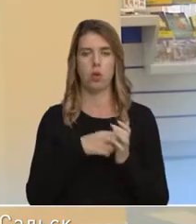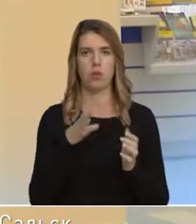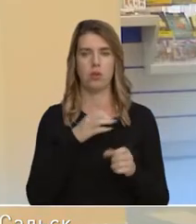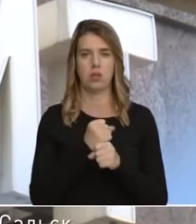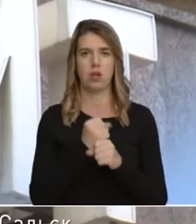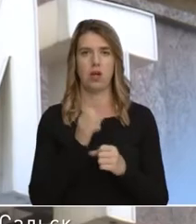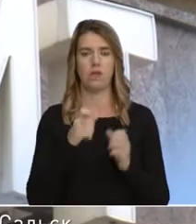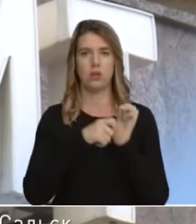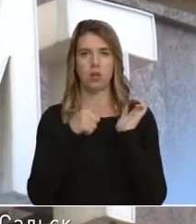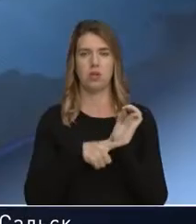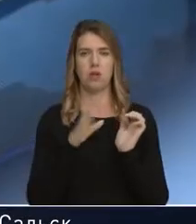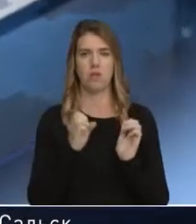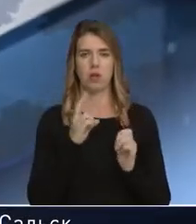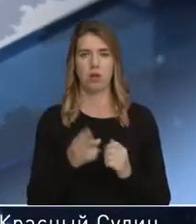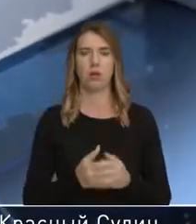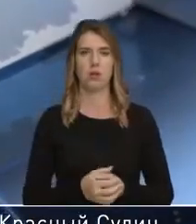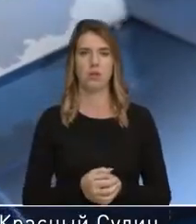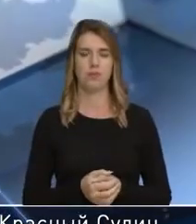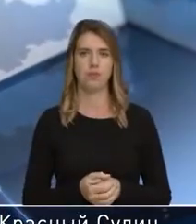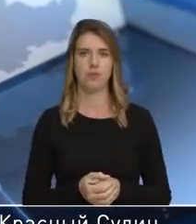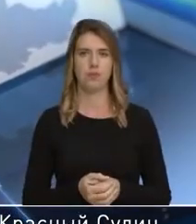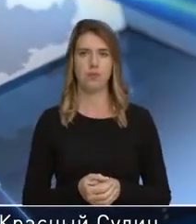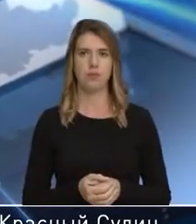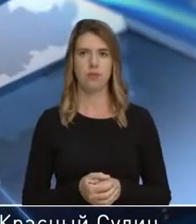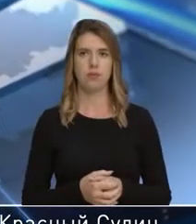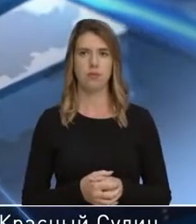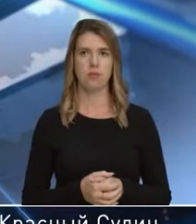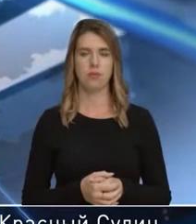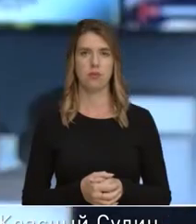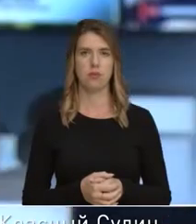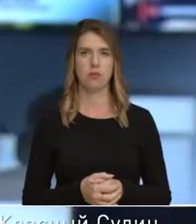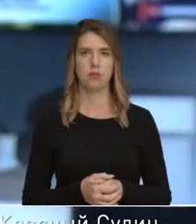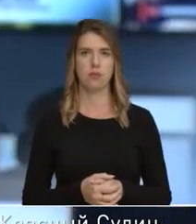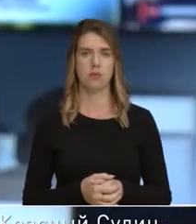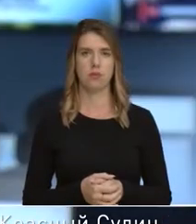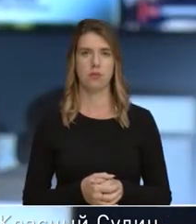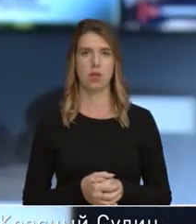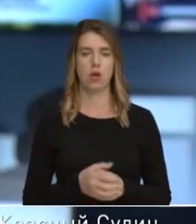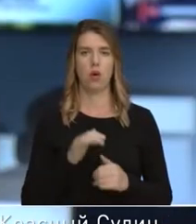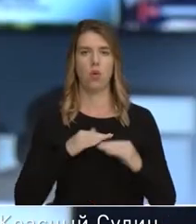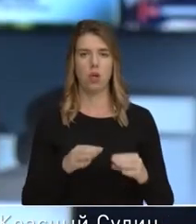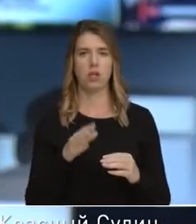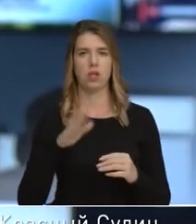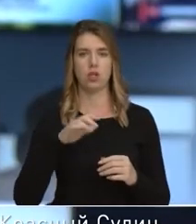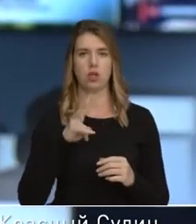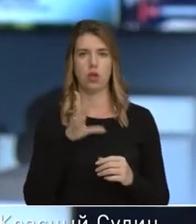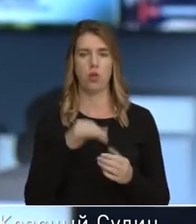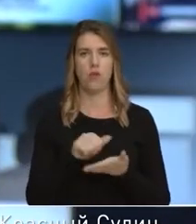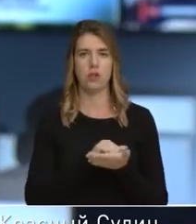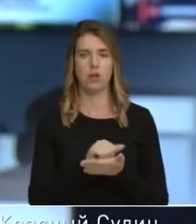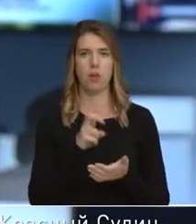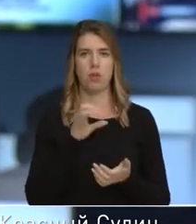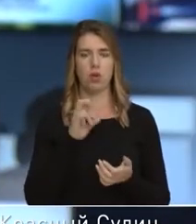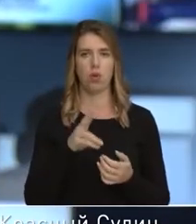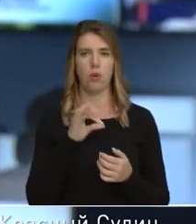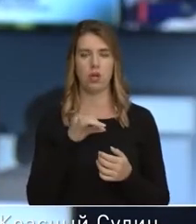была образована только в 17 веке. Укладку нижнего слоя